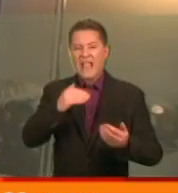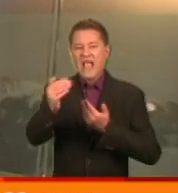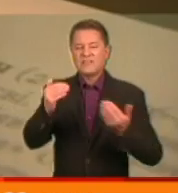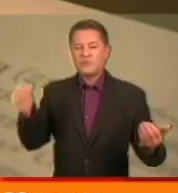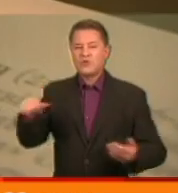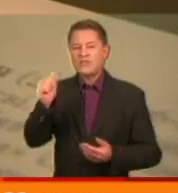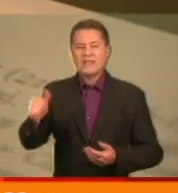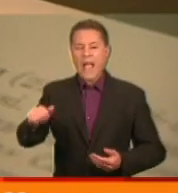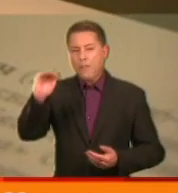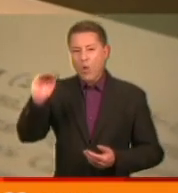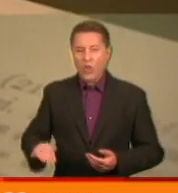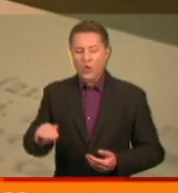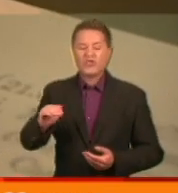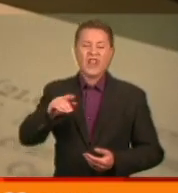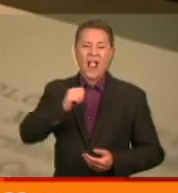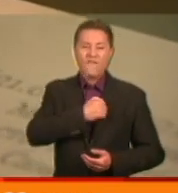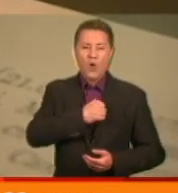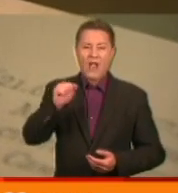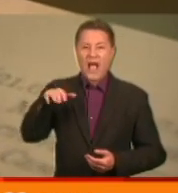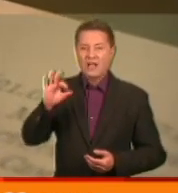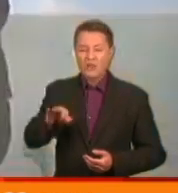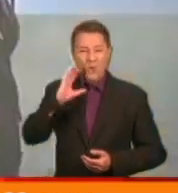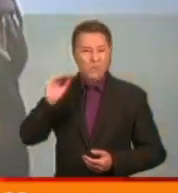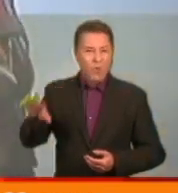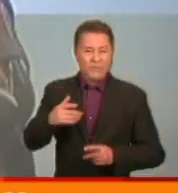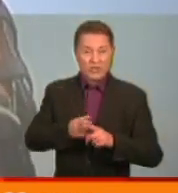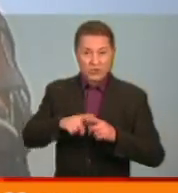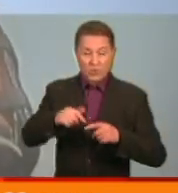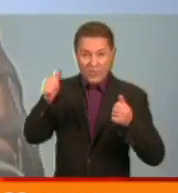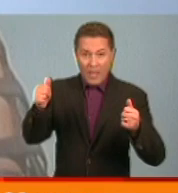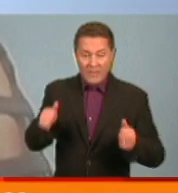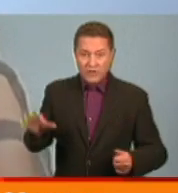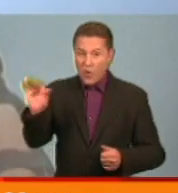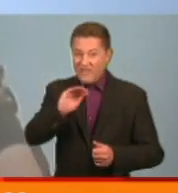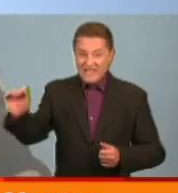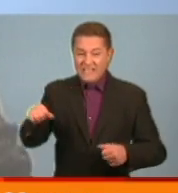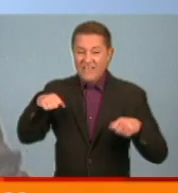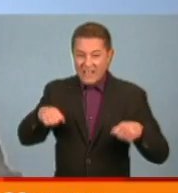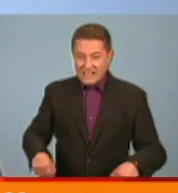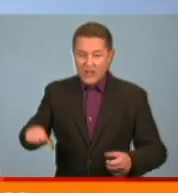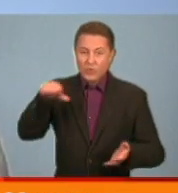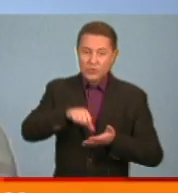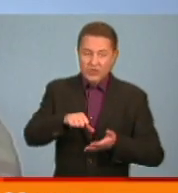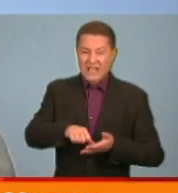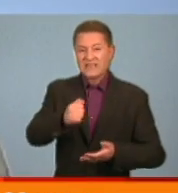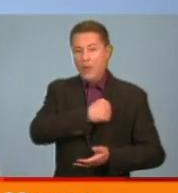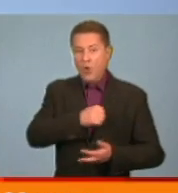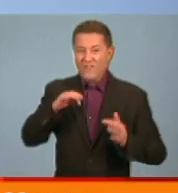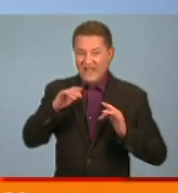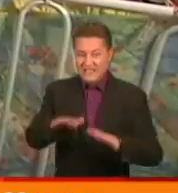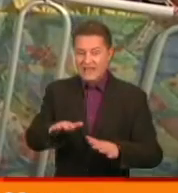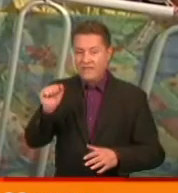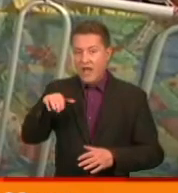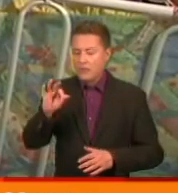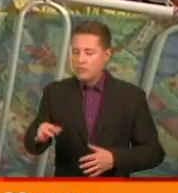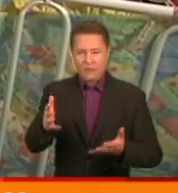воїн АТО». Та попри цю табличку, офіційно статуса учасника бойових дій в АТО Жора так і не дістав. Під цей